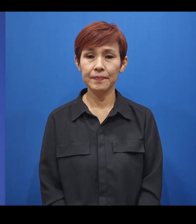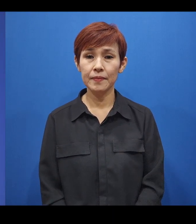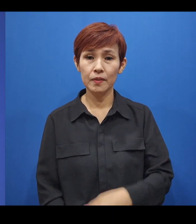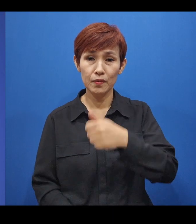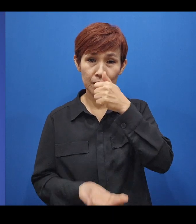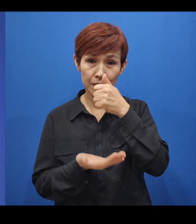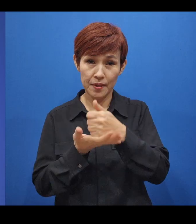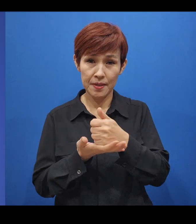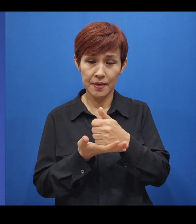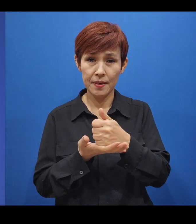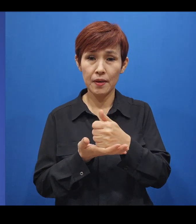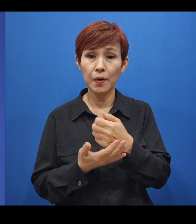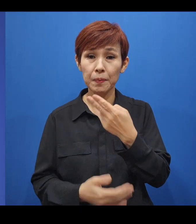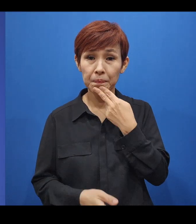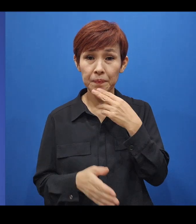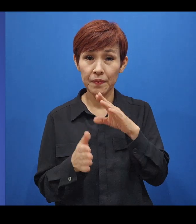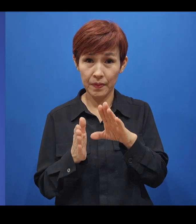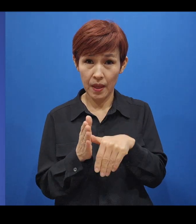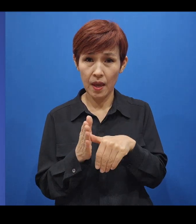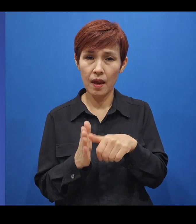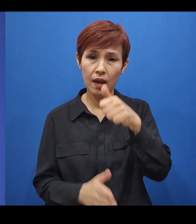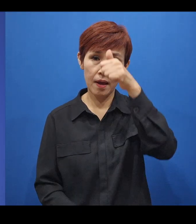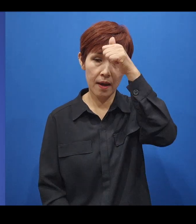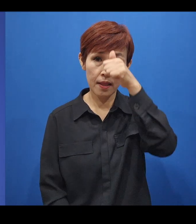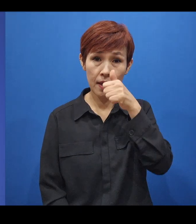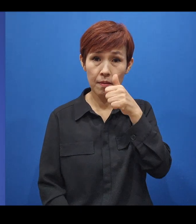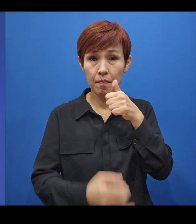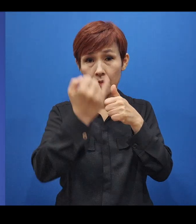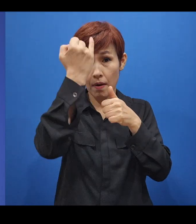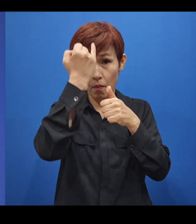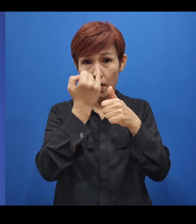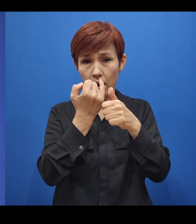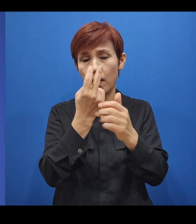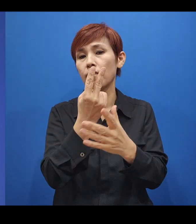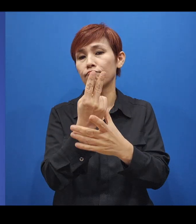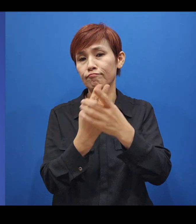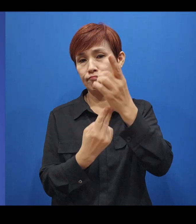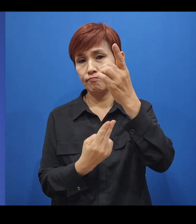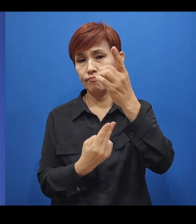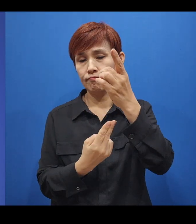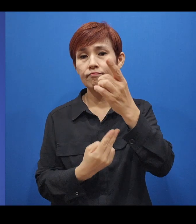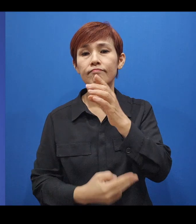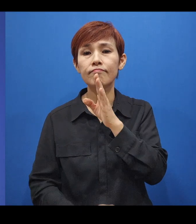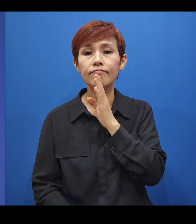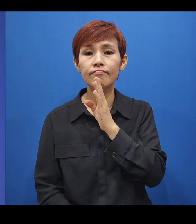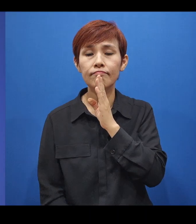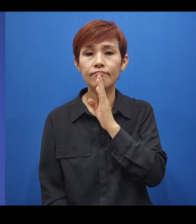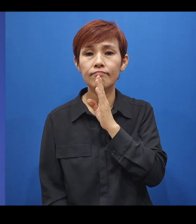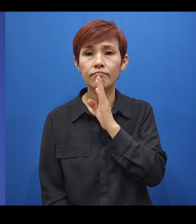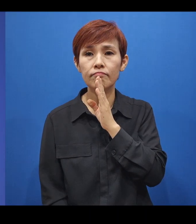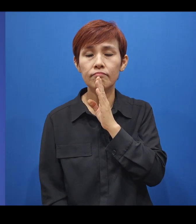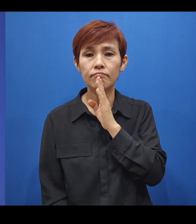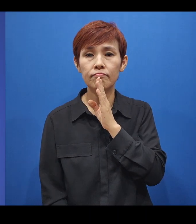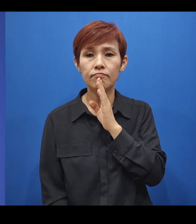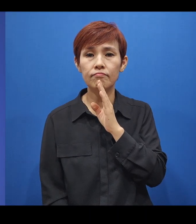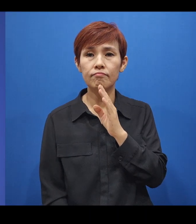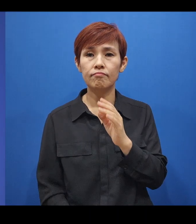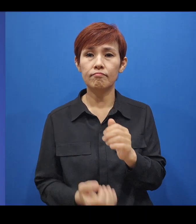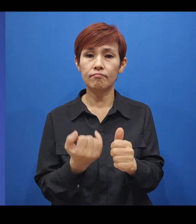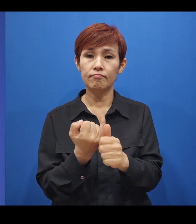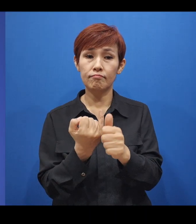죄가 들어오기 전 아담과 하와는 완전히 한 몸이었고 한 영혼이었습니다.